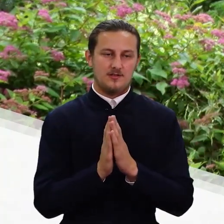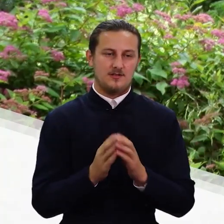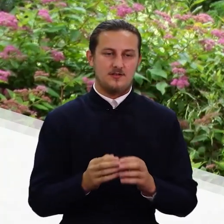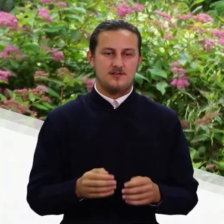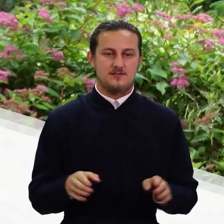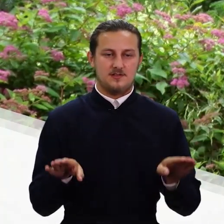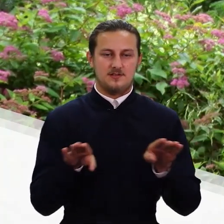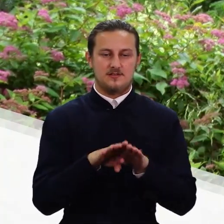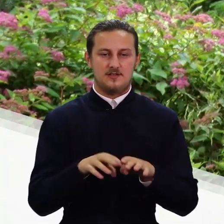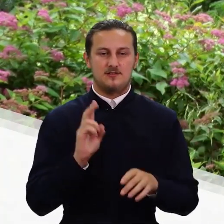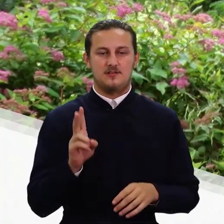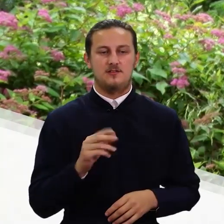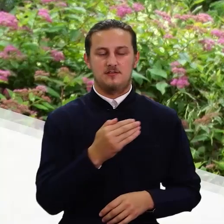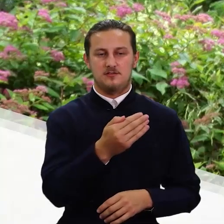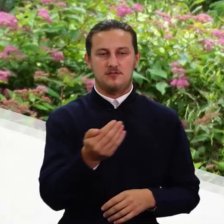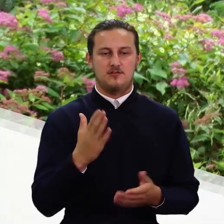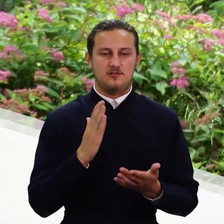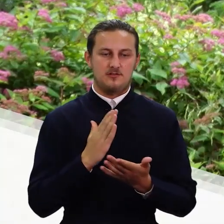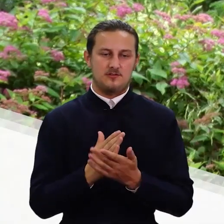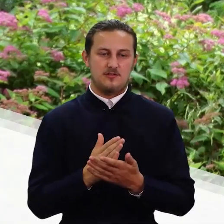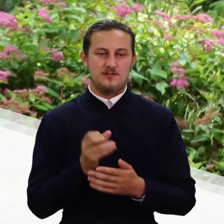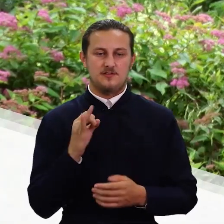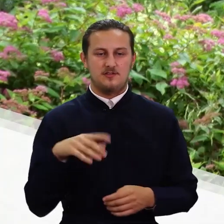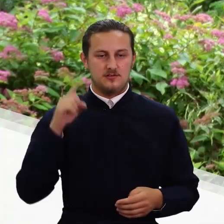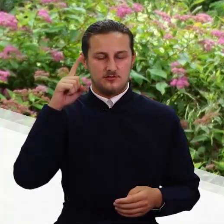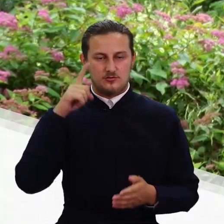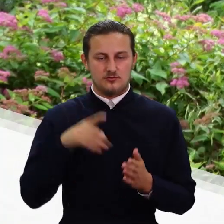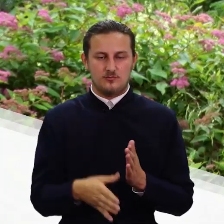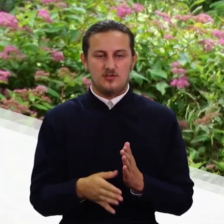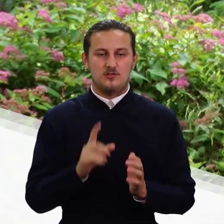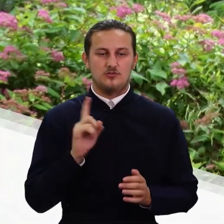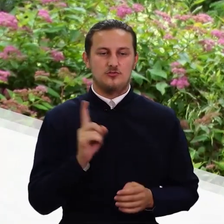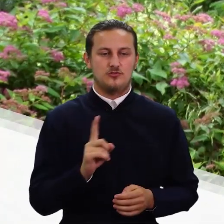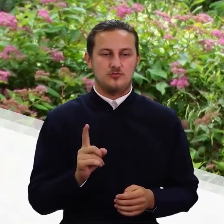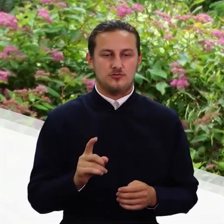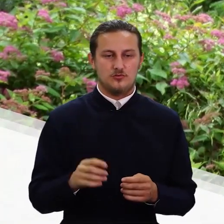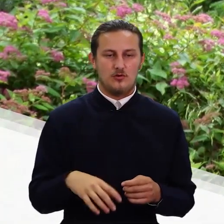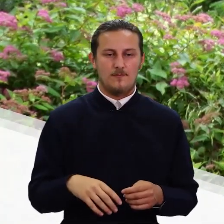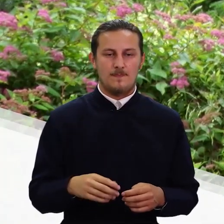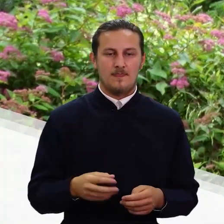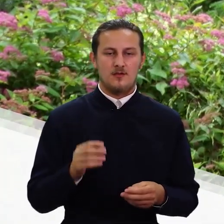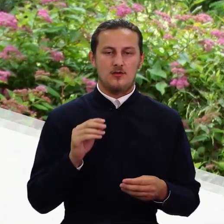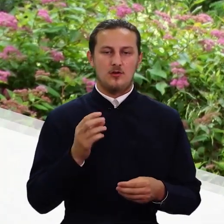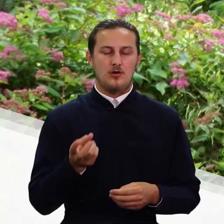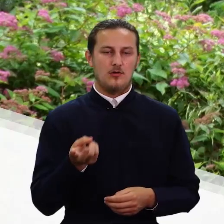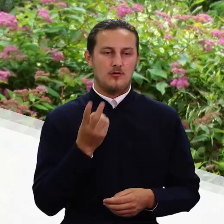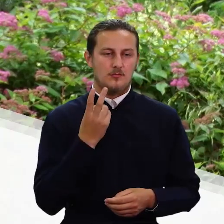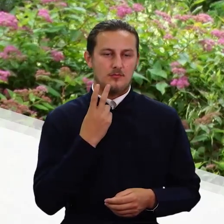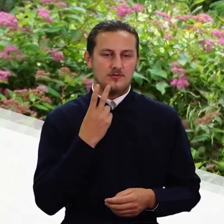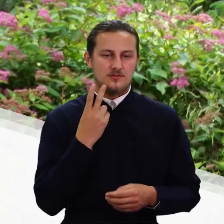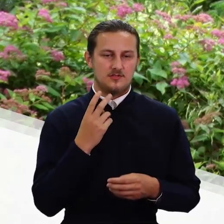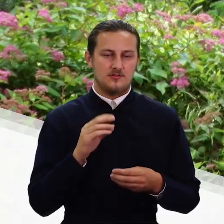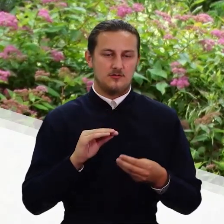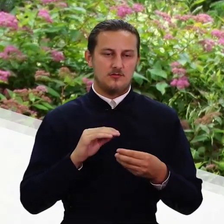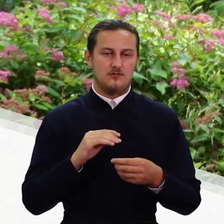ти зрозумієш, що у будь-якому стані ти можеш молитися. І коли в тебе є такий товариш святий, він тебе коригує, тому